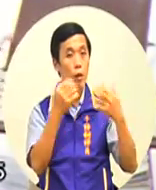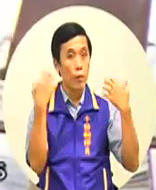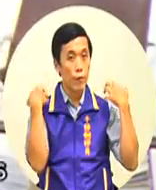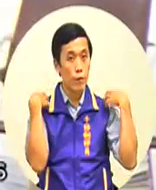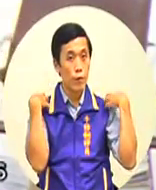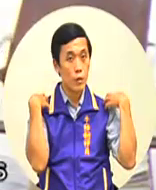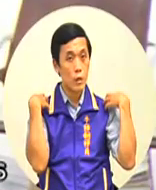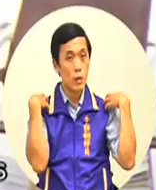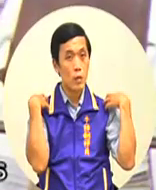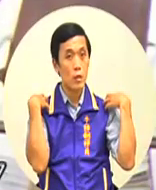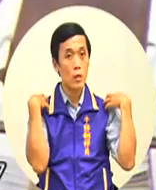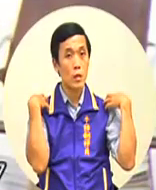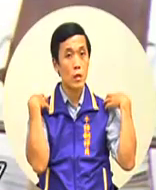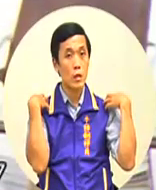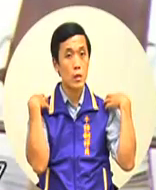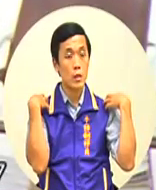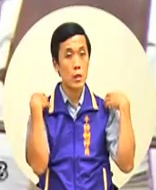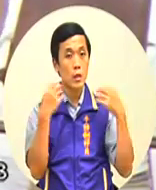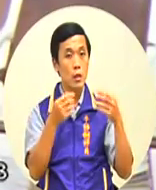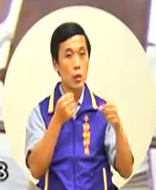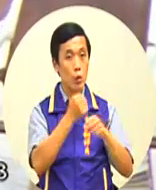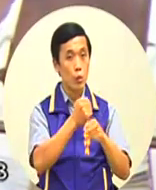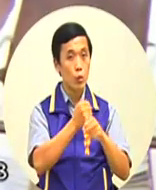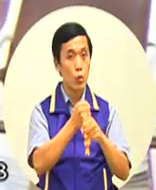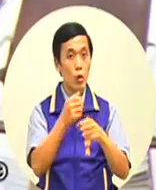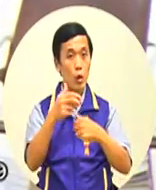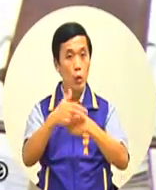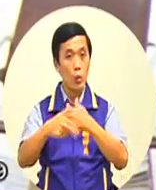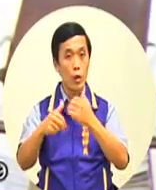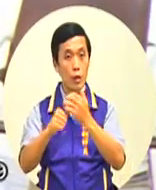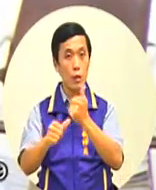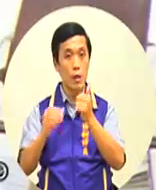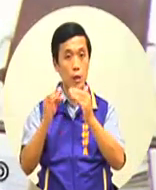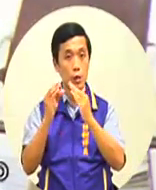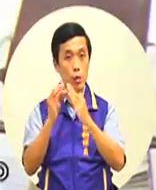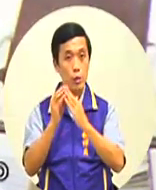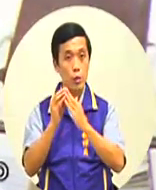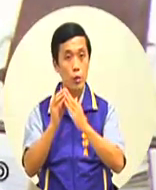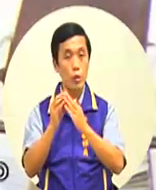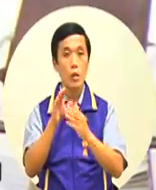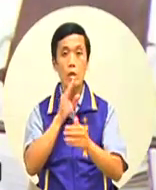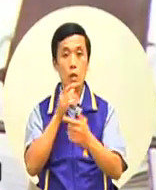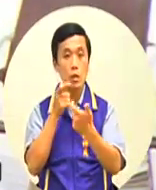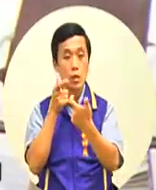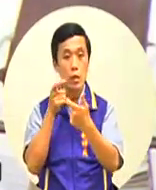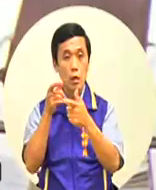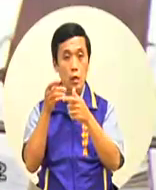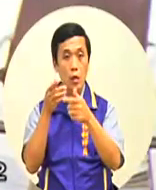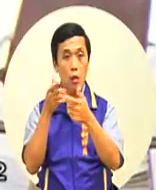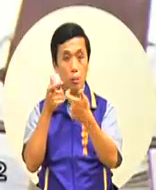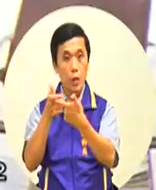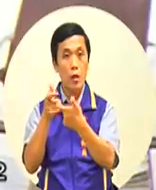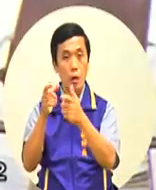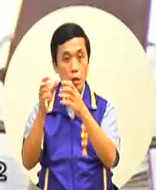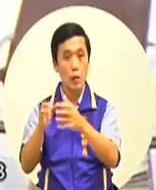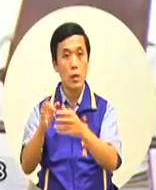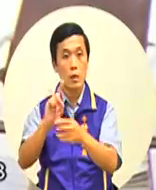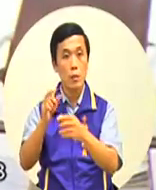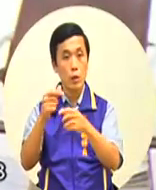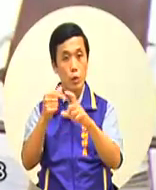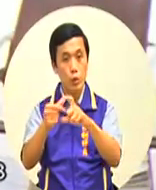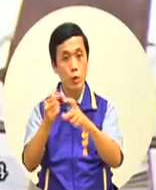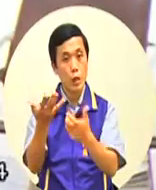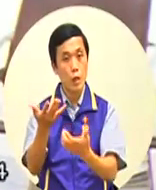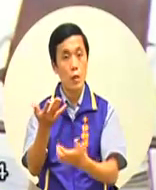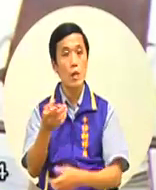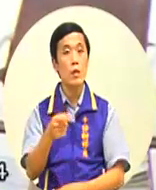的 是 的业务，那卫生局是又有哪一区，是不是可以？要不然我也不知道，我想说这个